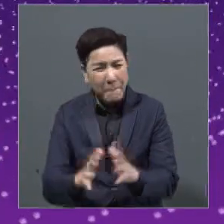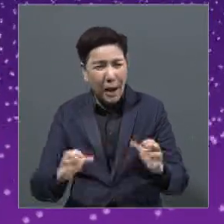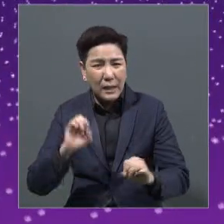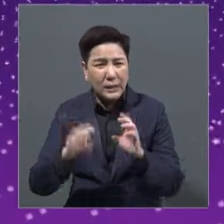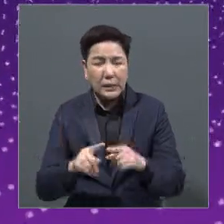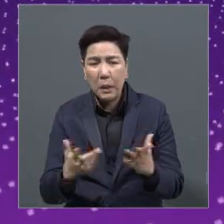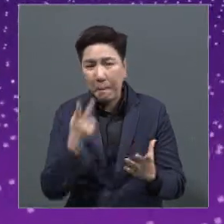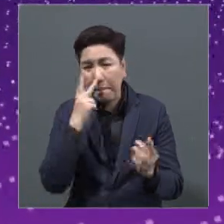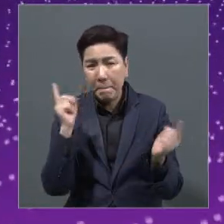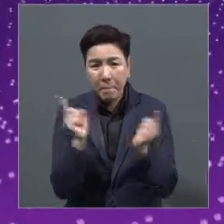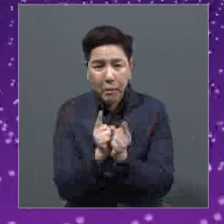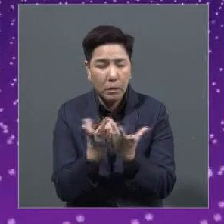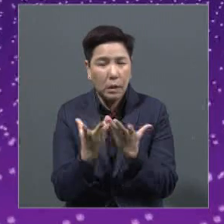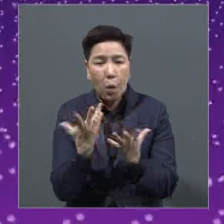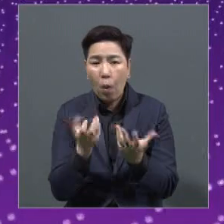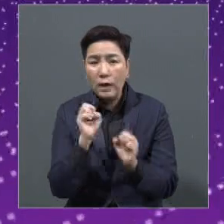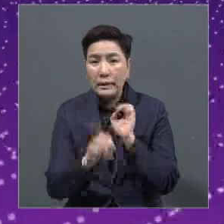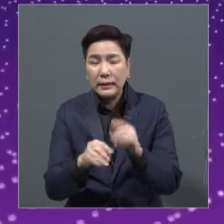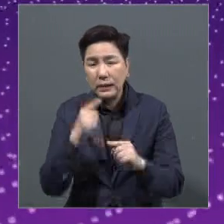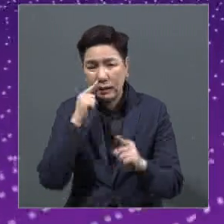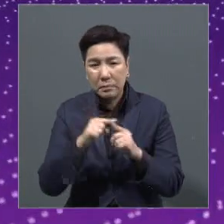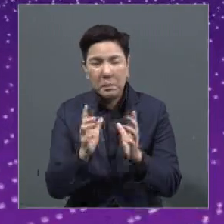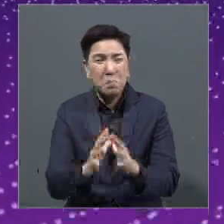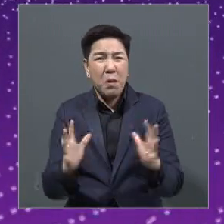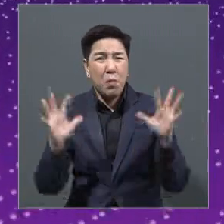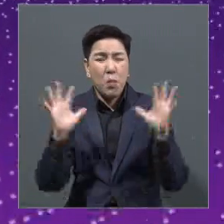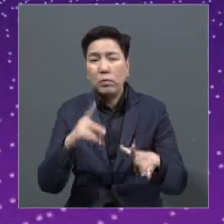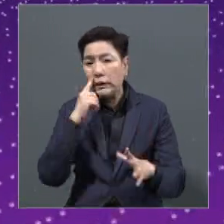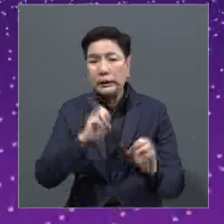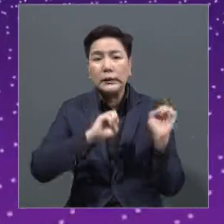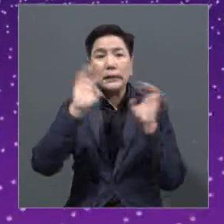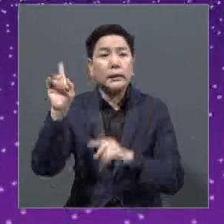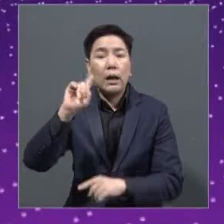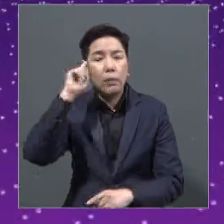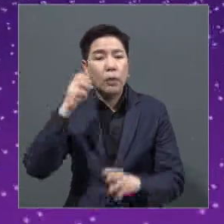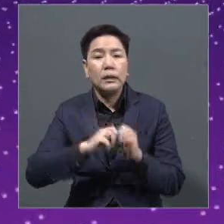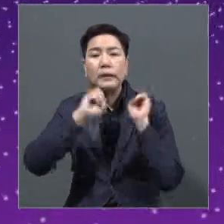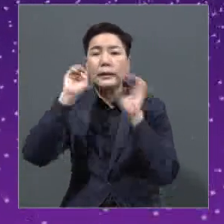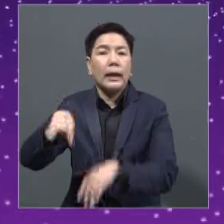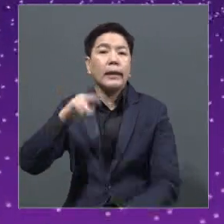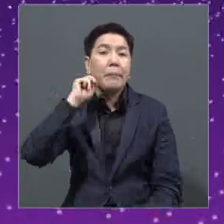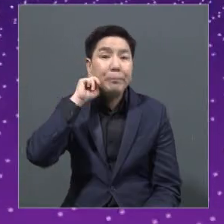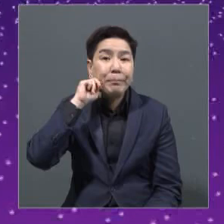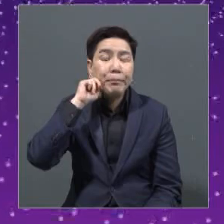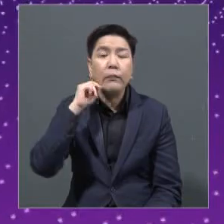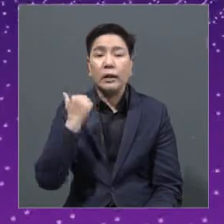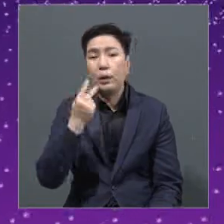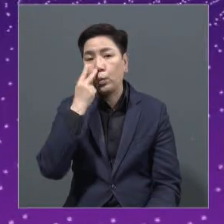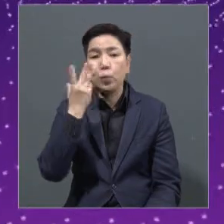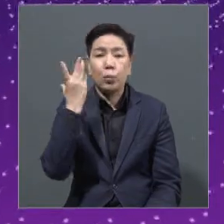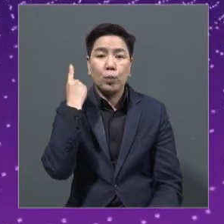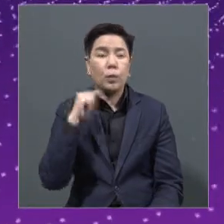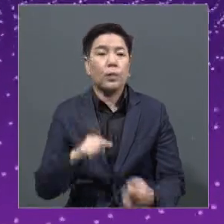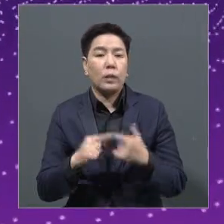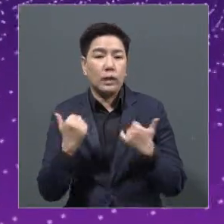และยังพบอีกว่ามีการนำขยะคือพอเยอะแบบเนี้ยไม่รู้จะทิ้งที่ไหนทิ้งลงแม่น้ำซะงั้นนะครับเมื่อวานนี้ทาง